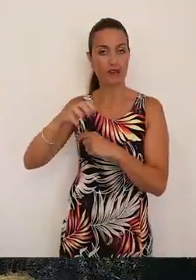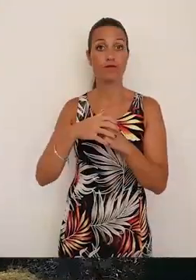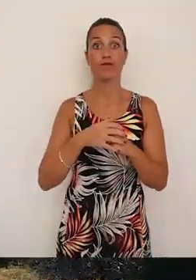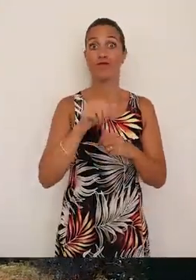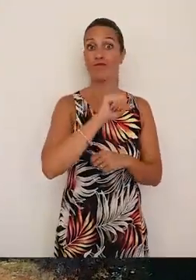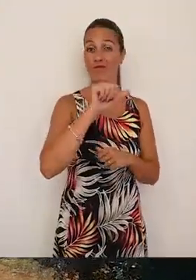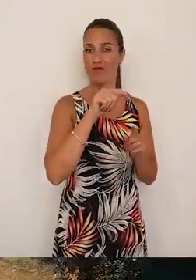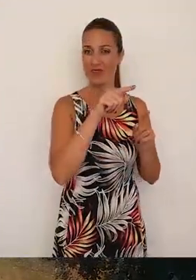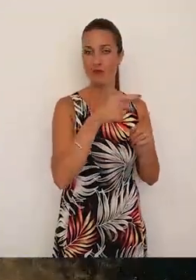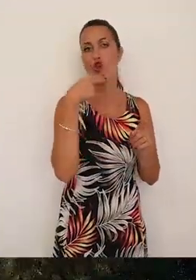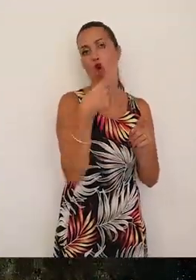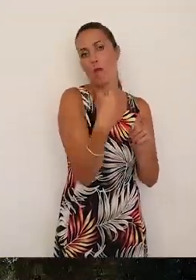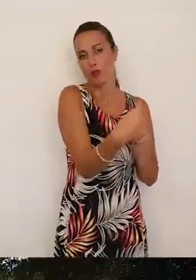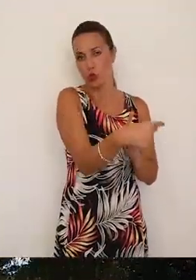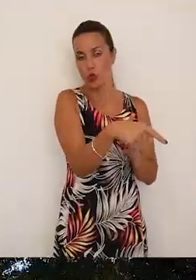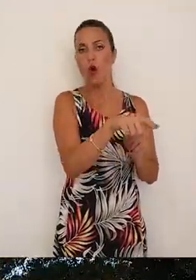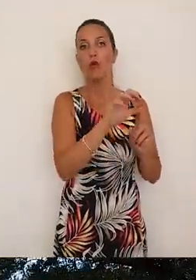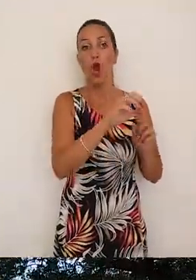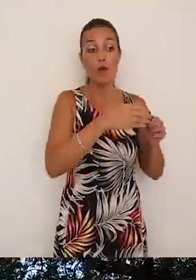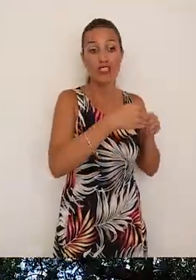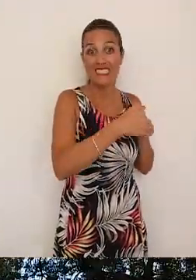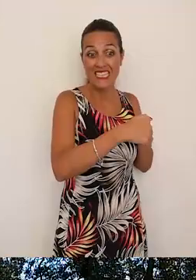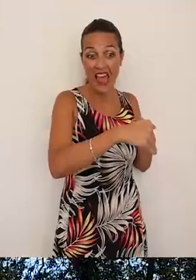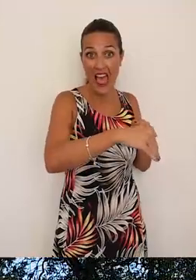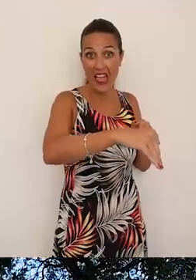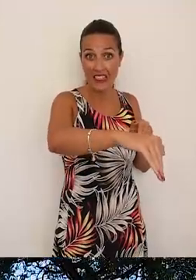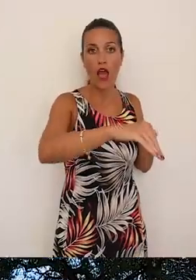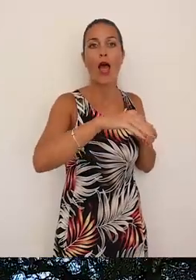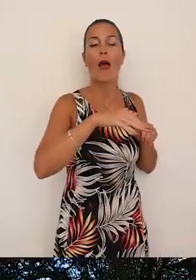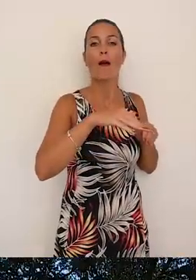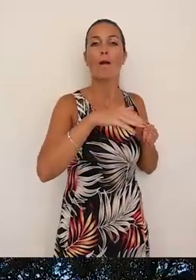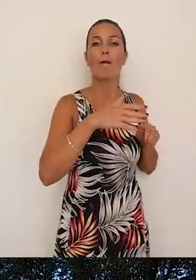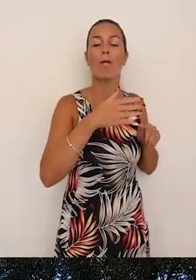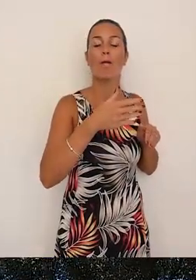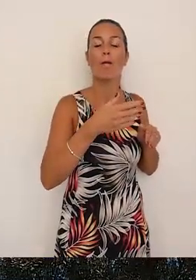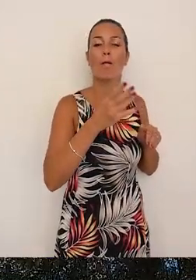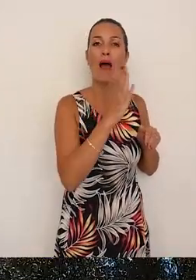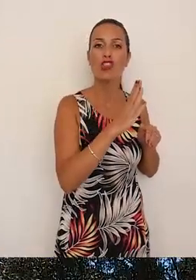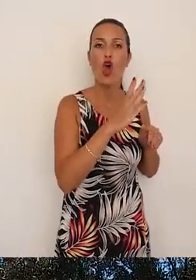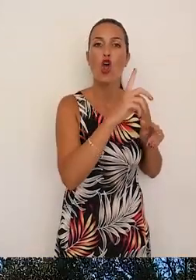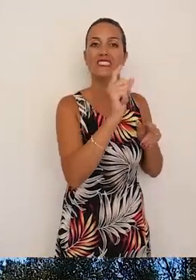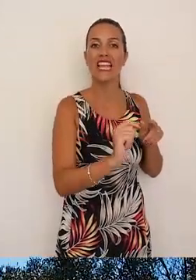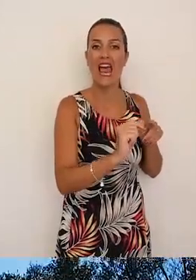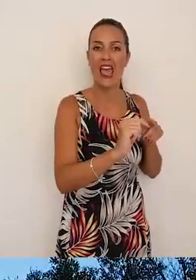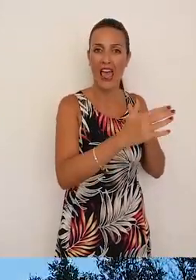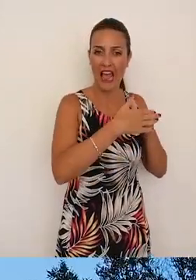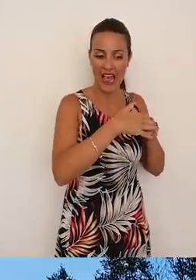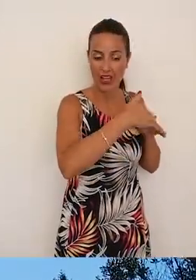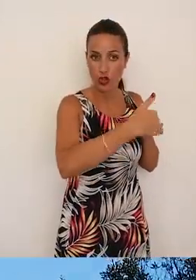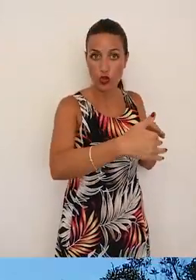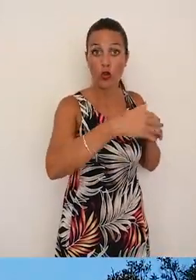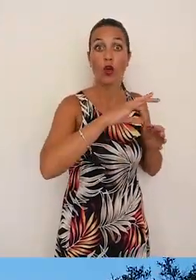Il primo, come suggerisce il nome, si erge lungo la strada che conduce a Bagnolo del Salento e raggiunge l'altezza di